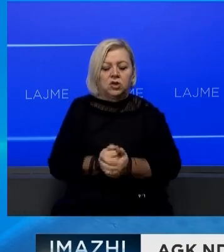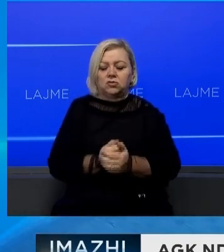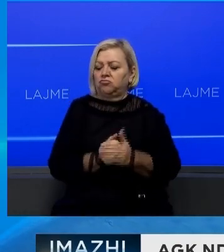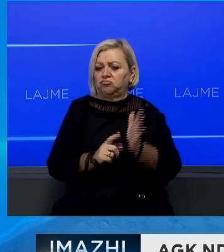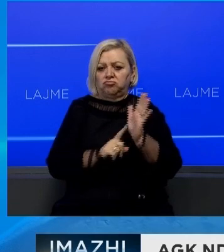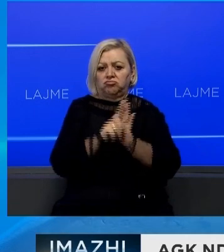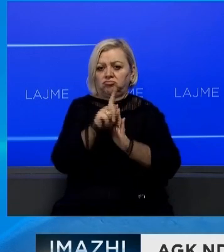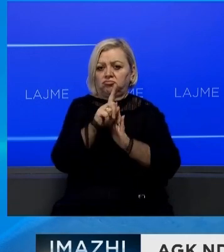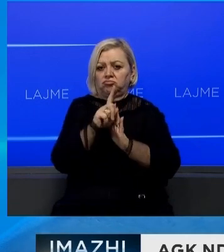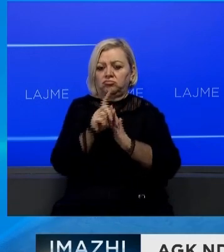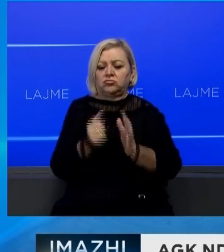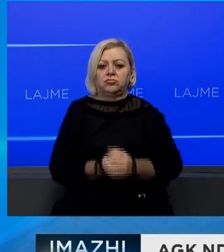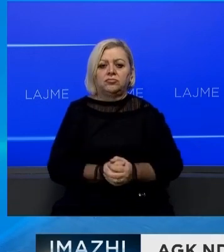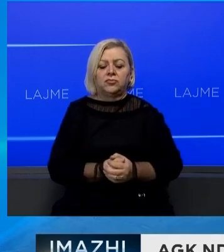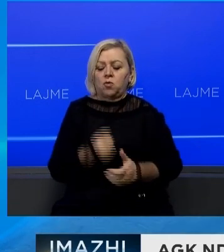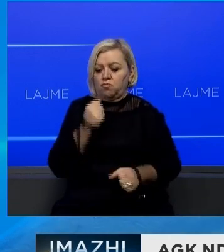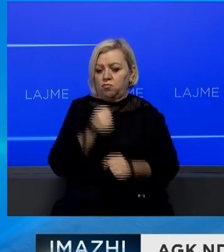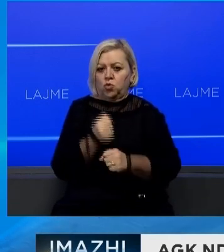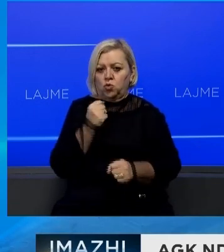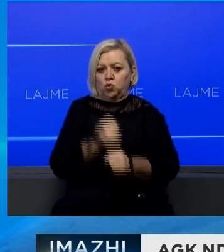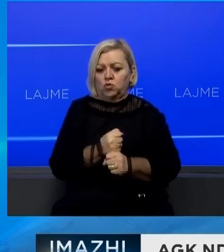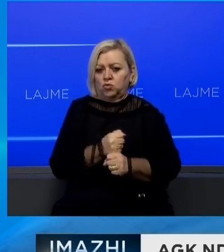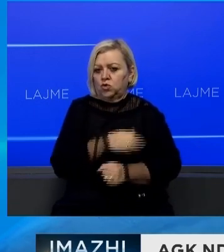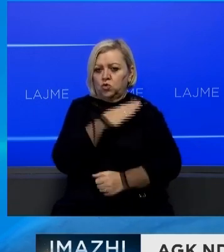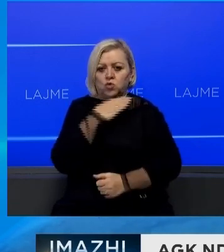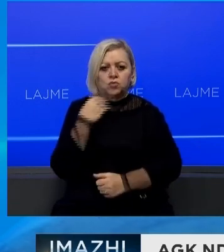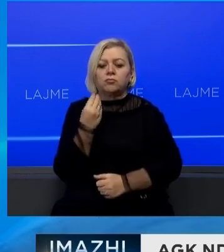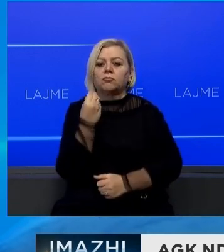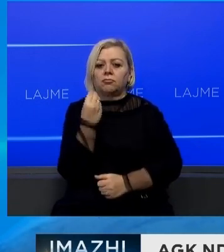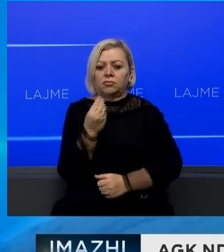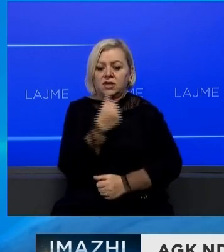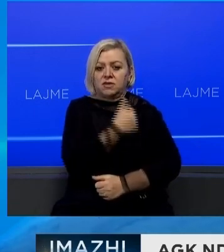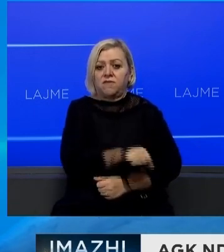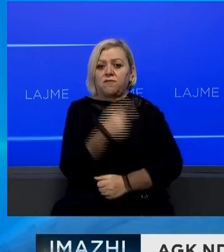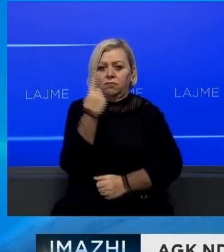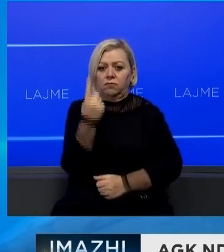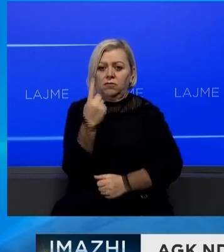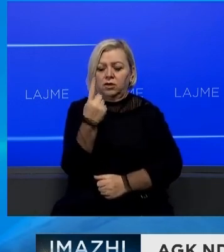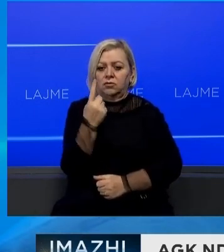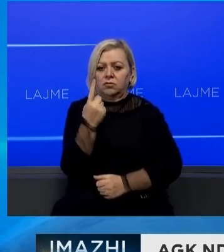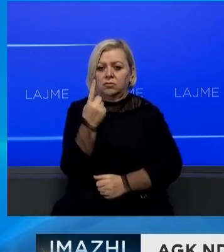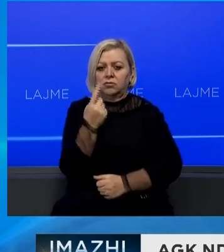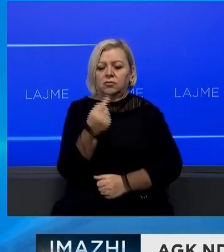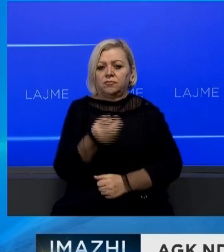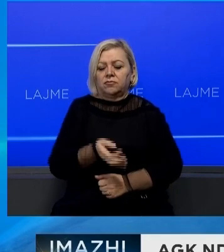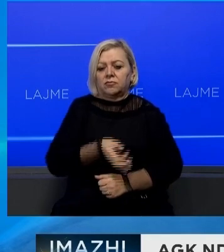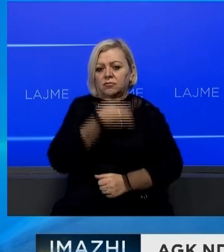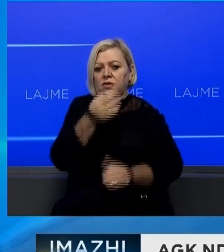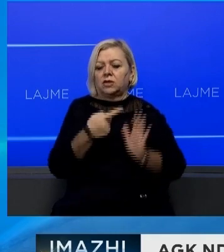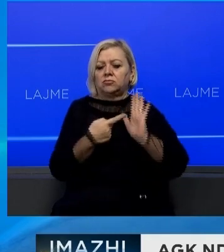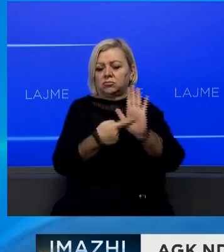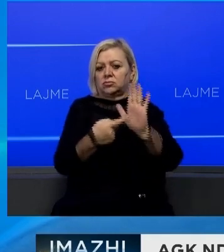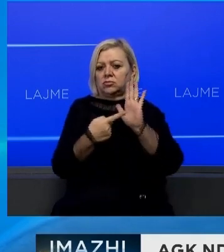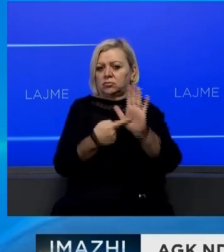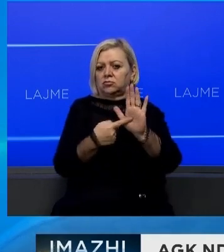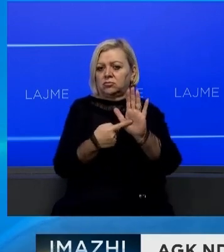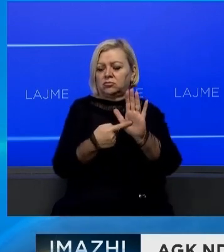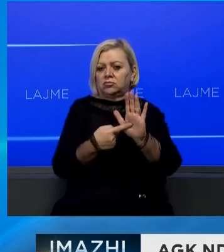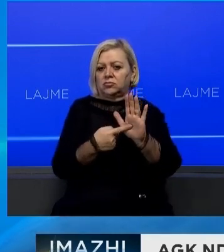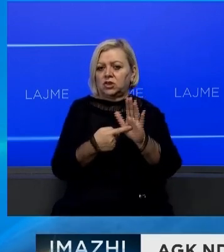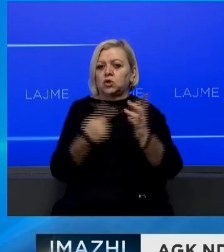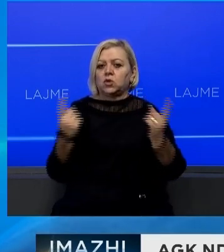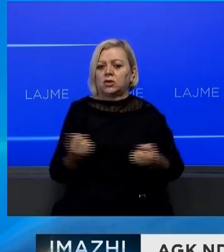ata natyrisht bëjnë një punë të jashtëzakonshme gjatë gjithë vitit për të sjellur në ekranet tona gjithçka që shohim ngjarje kryesore